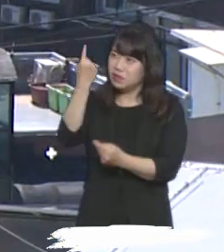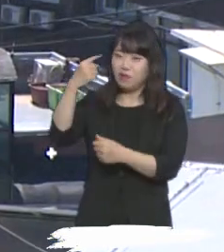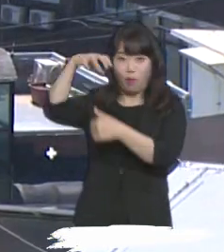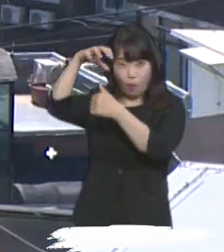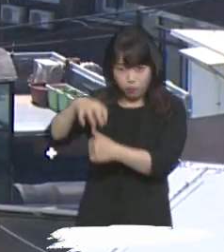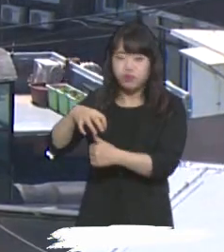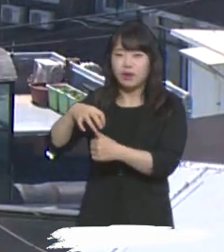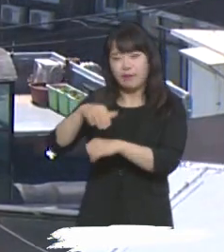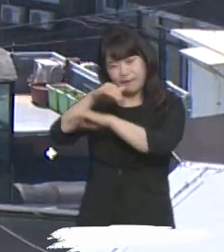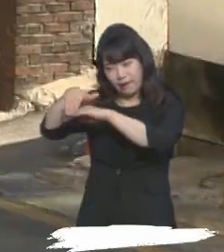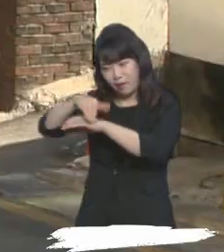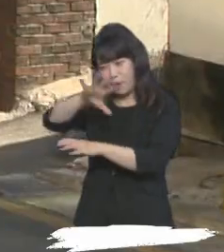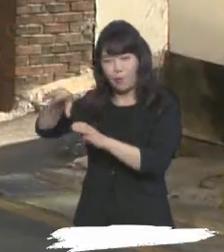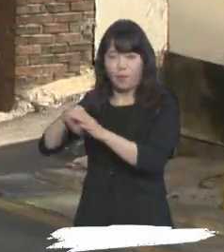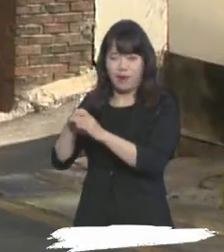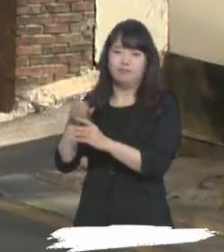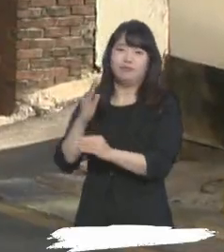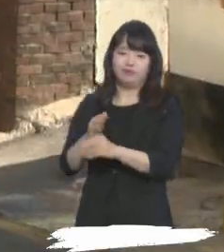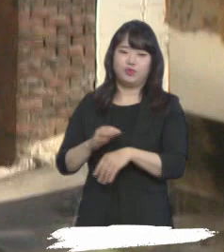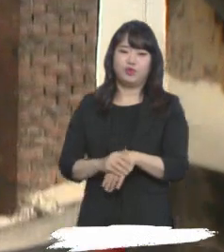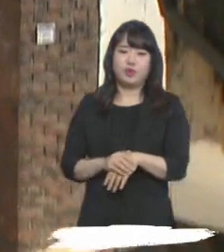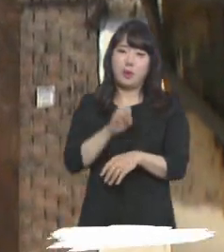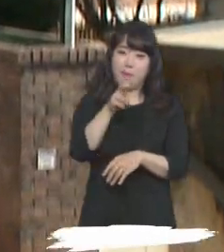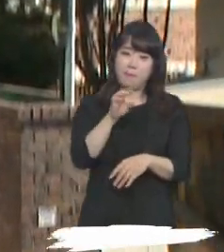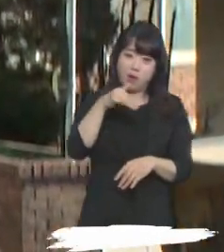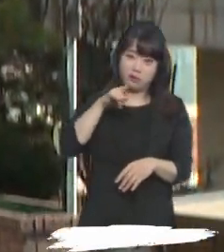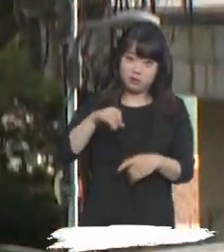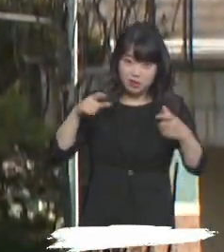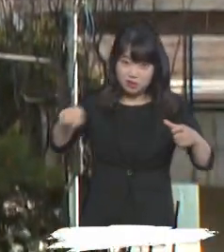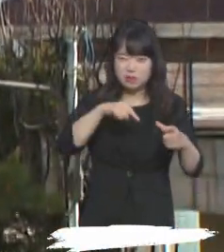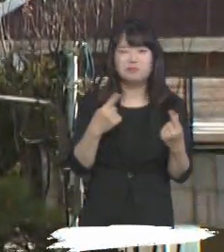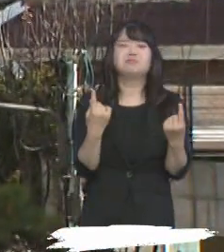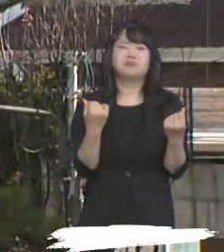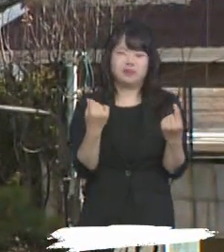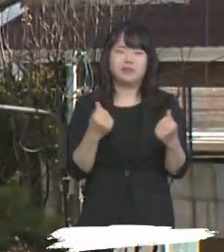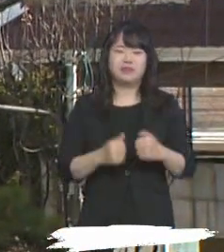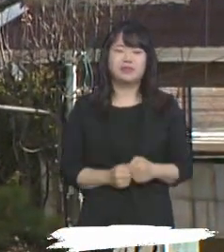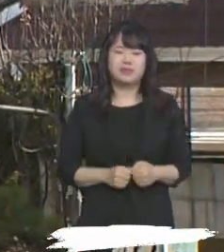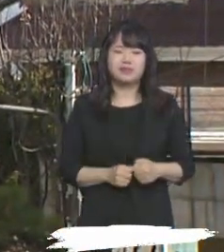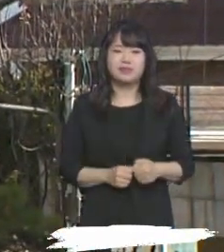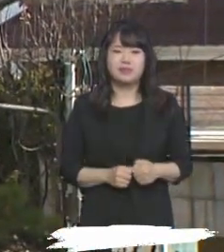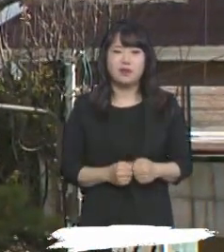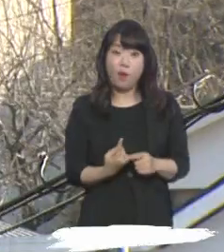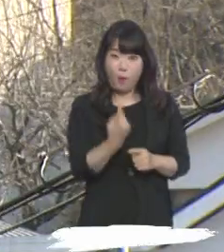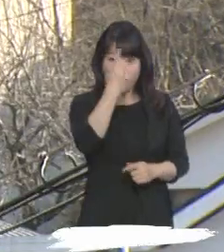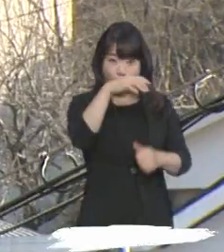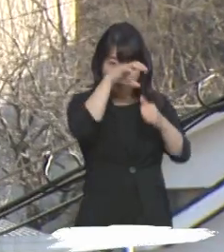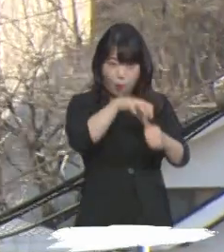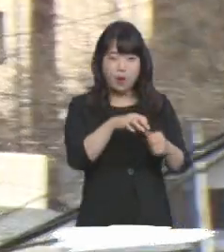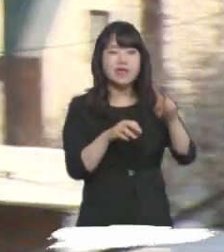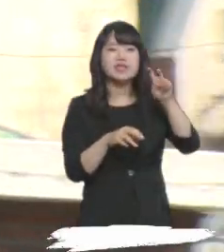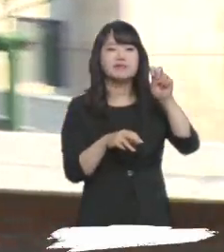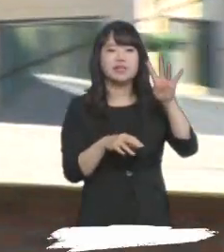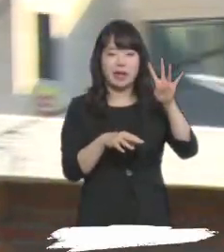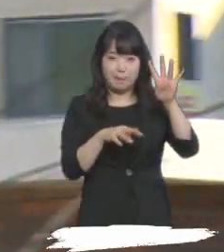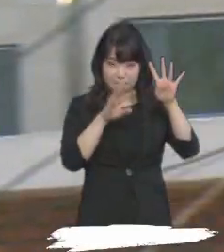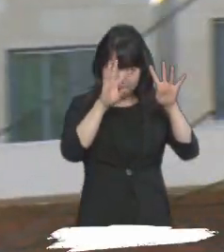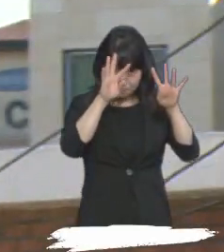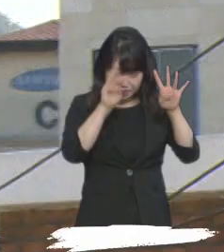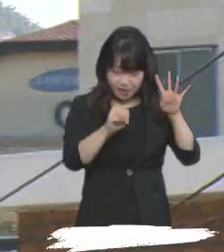계획으로 지정돼 있습니다. 구기 평창동 일대도 상황은 마찬가지. 고도 제한 24m를